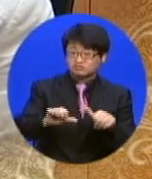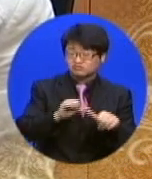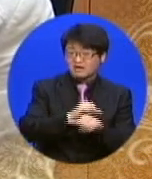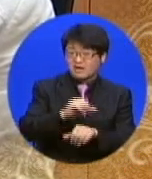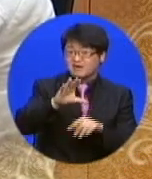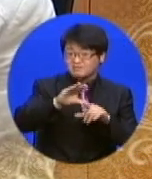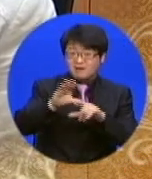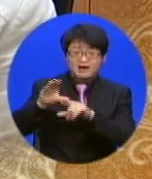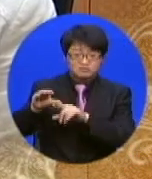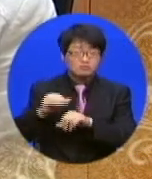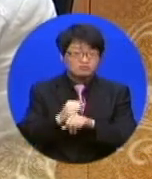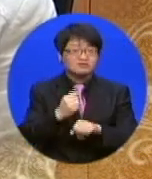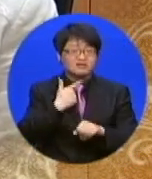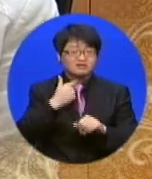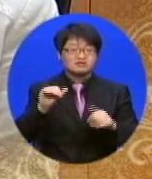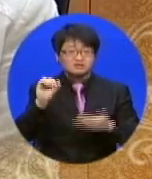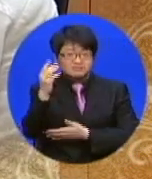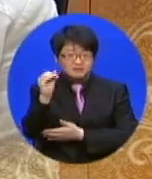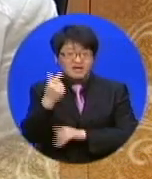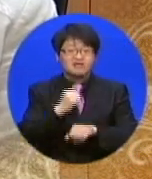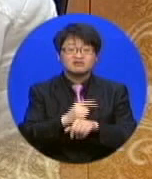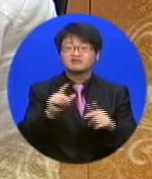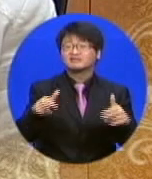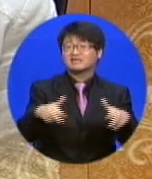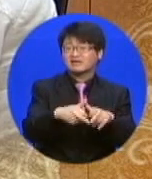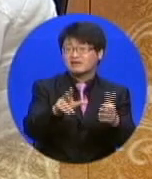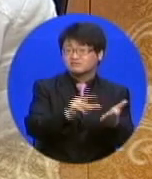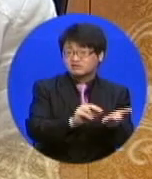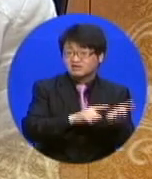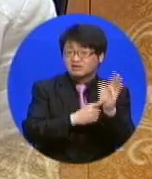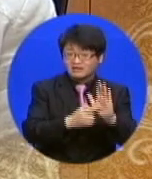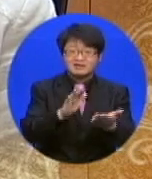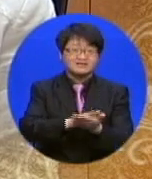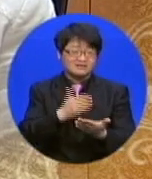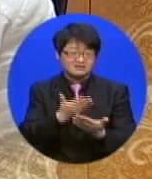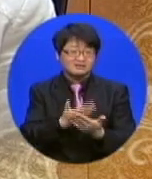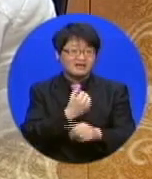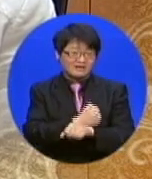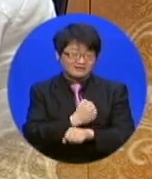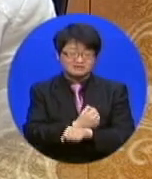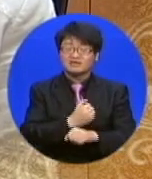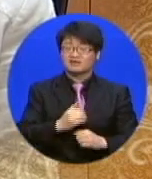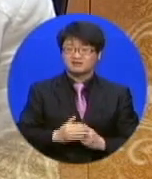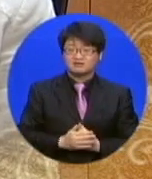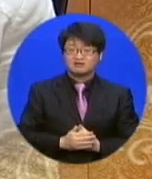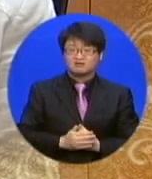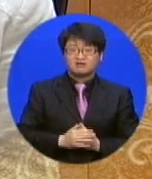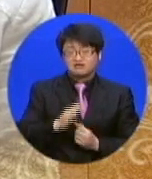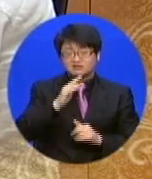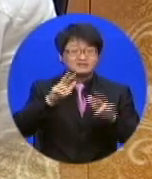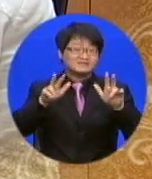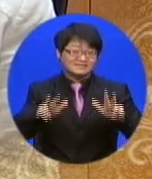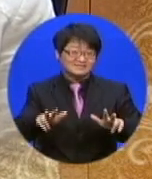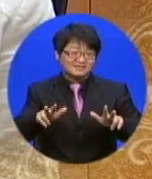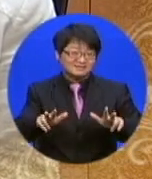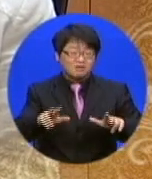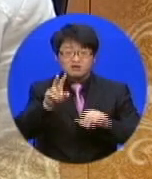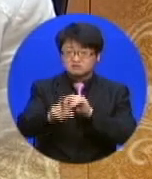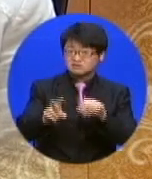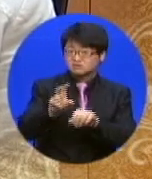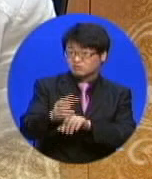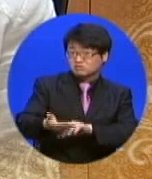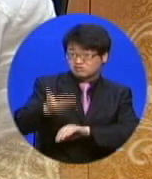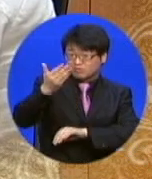언론의 이제 기능을 이제 해오면서 다양한 장애 문제들을 알려내고 또 개선에 이바지를 하셨는데 하는데 지금까지 무려 20여